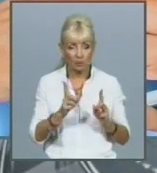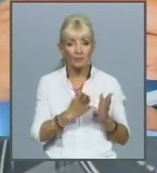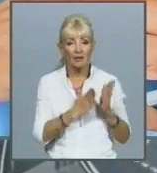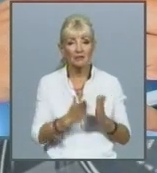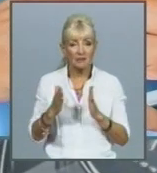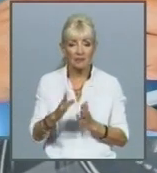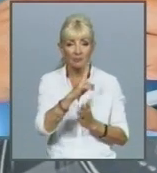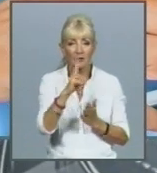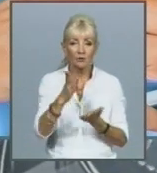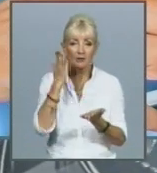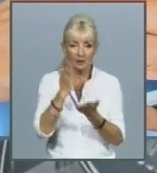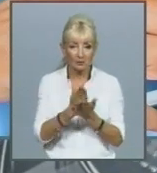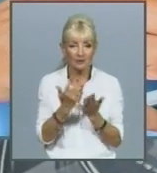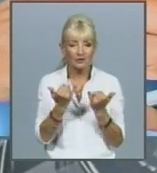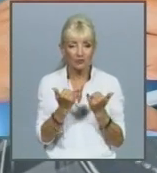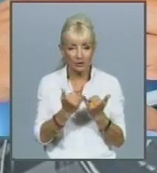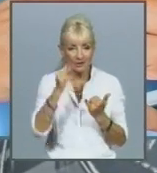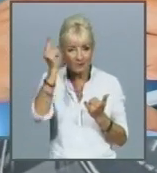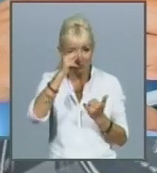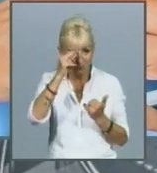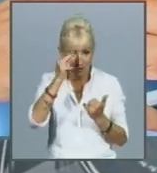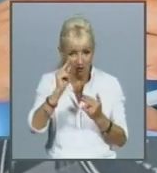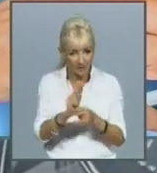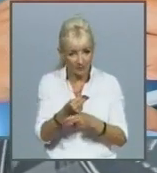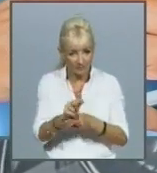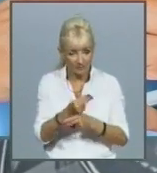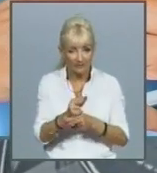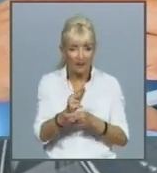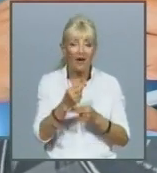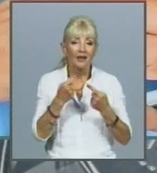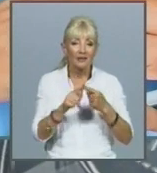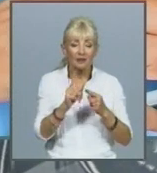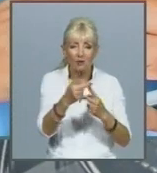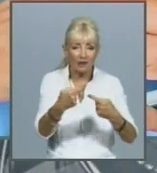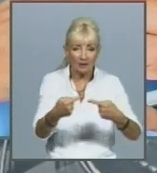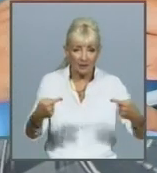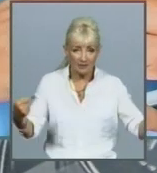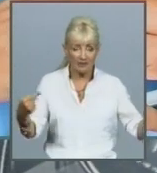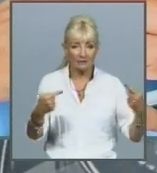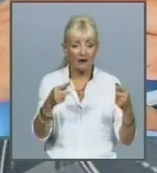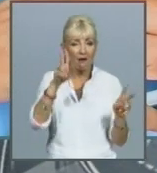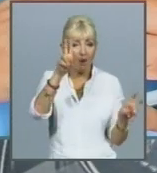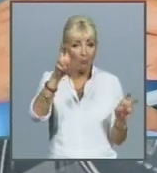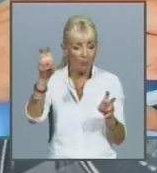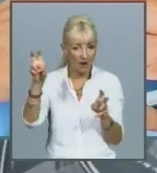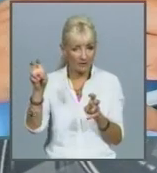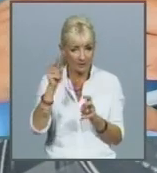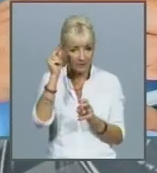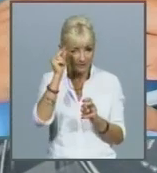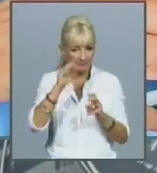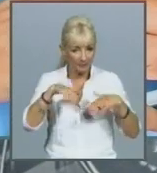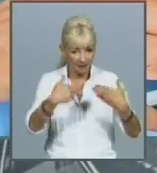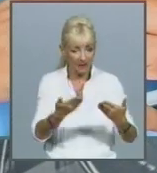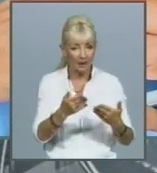ще знаходиться в процесі становлення. До того, що той чи інший компонент розробляється різними компаніями, через що є